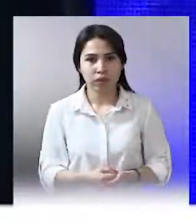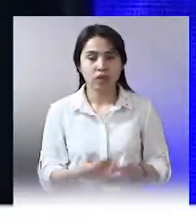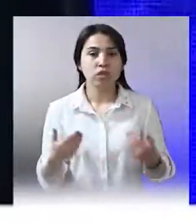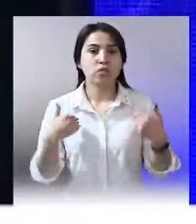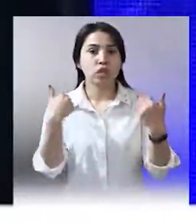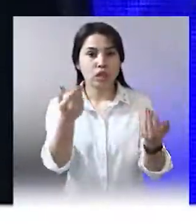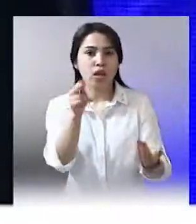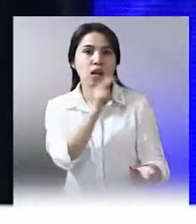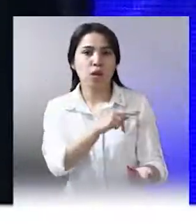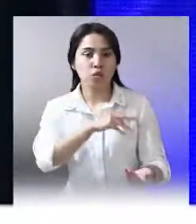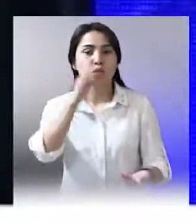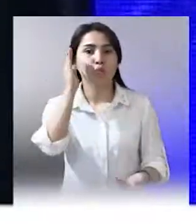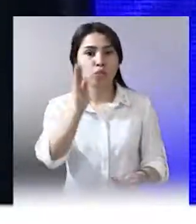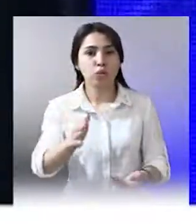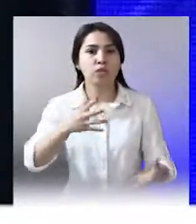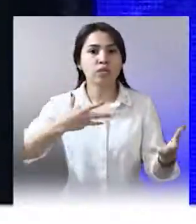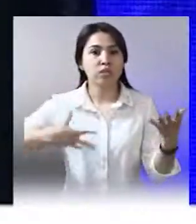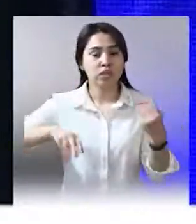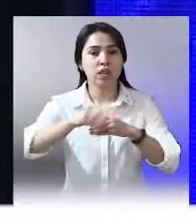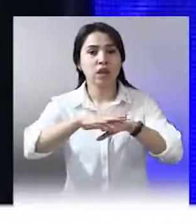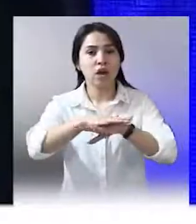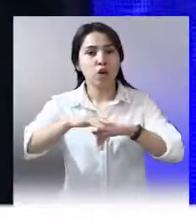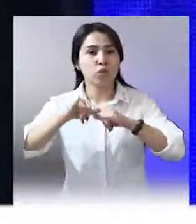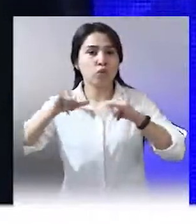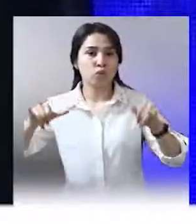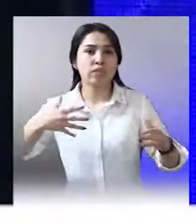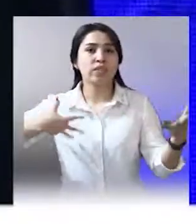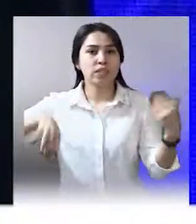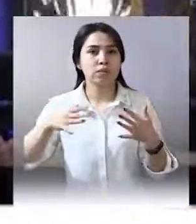Желаю успехов в работе. Пусть численность нашего народа растет.